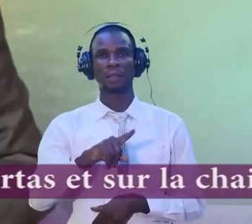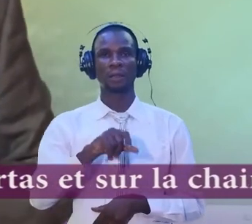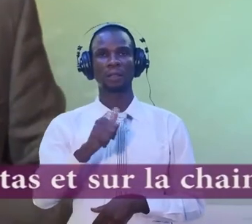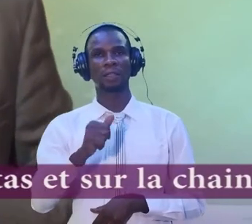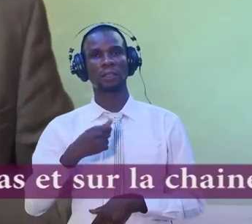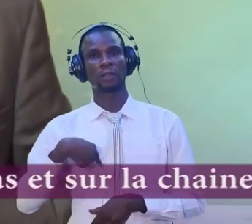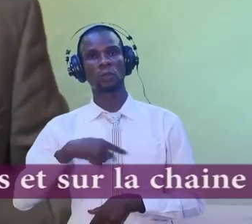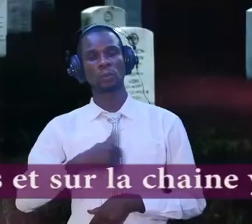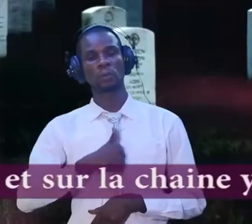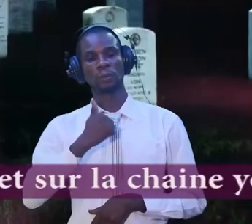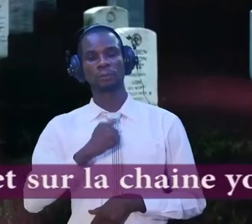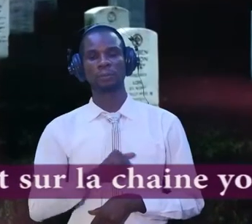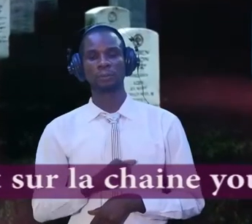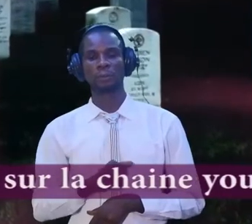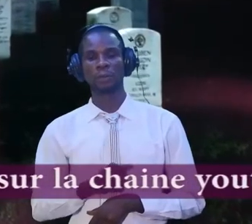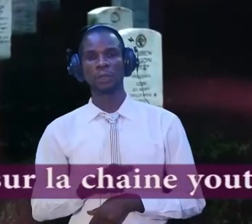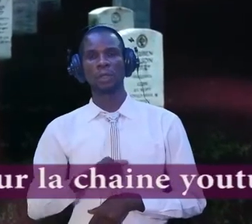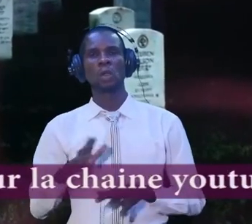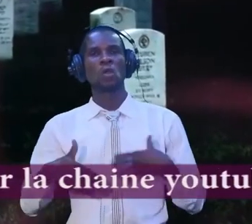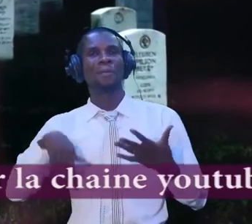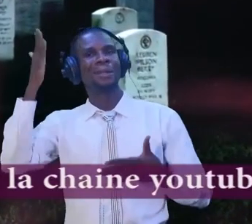roho? Ndio swali.